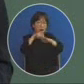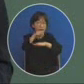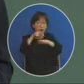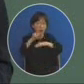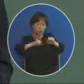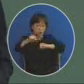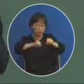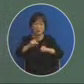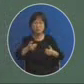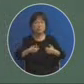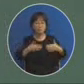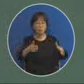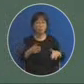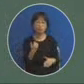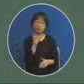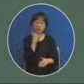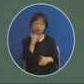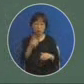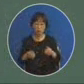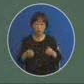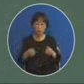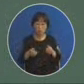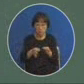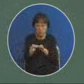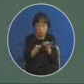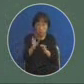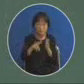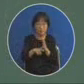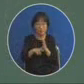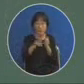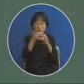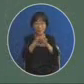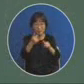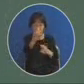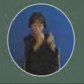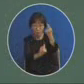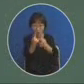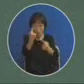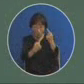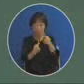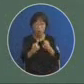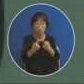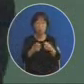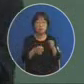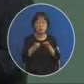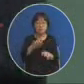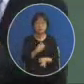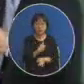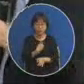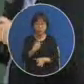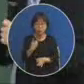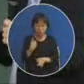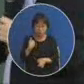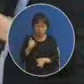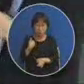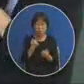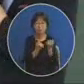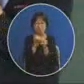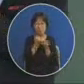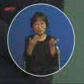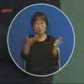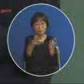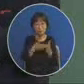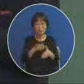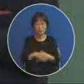because customers continue to come into 뭐, your store, so just share the gospel 말이죠. with them. 이 세계 선교 다 할 수 있어요. Instead of that location, you can do world missions. 그래서 한 가지